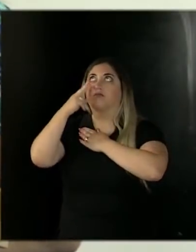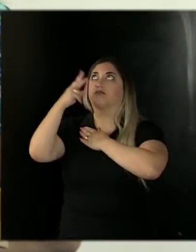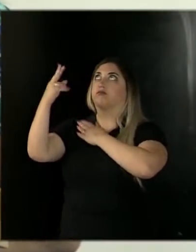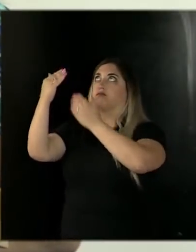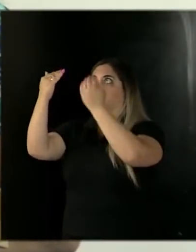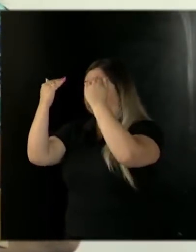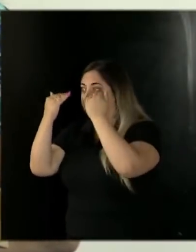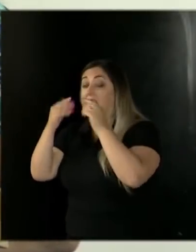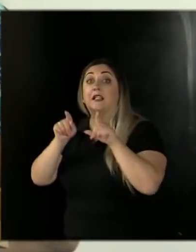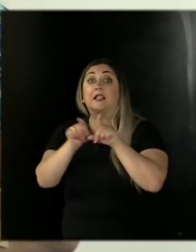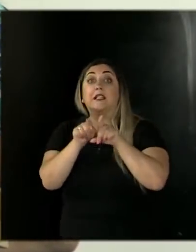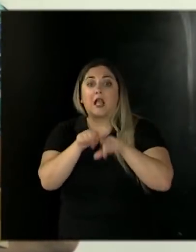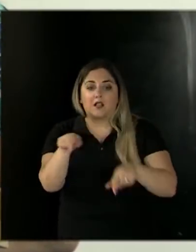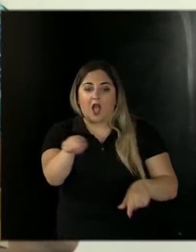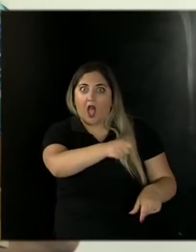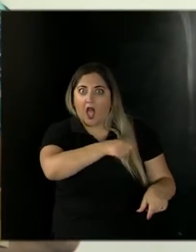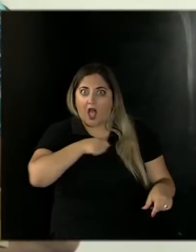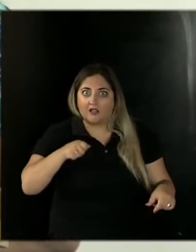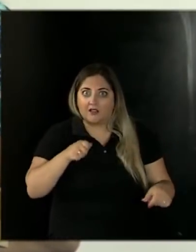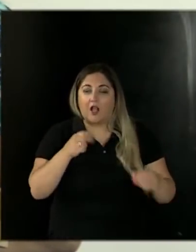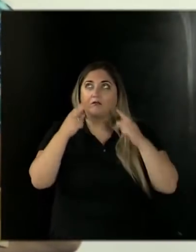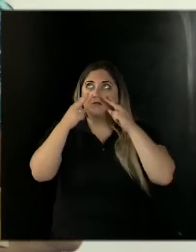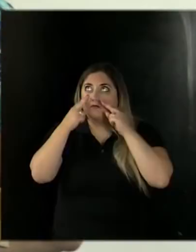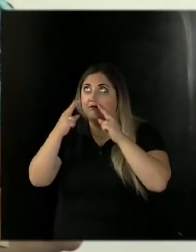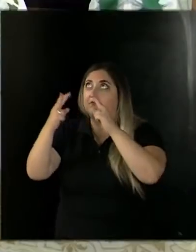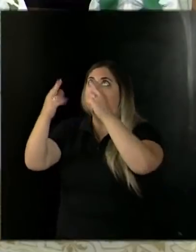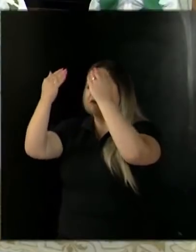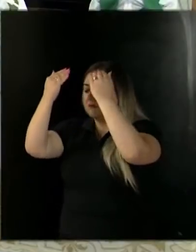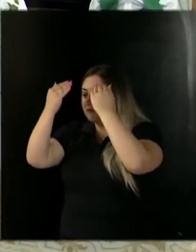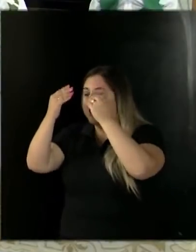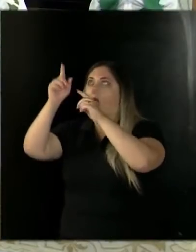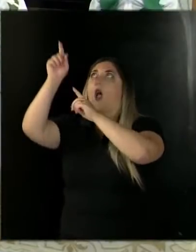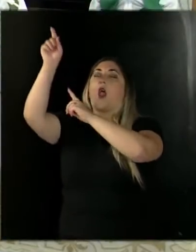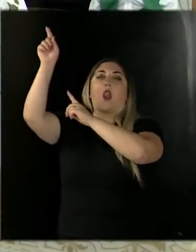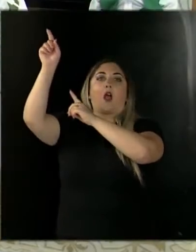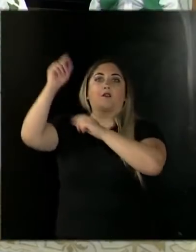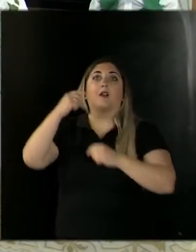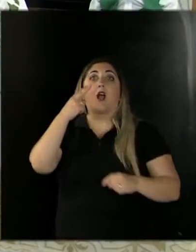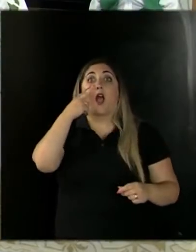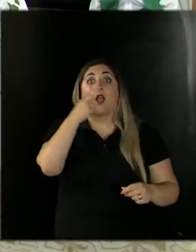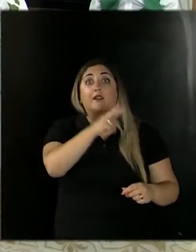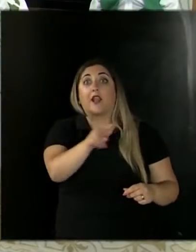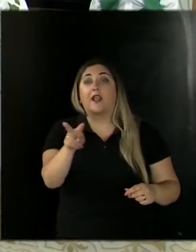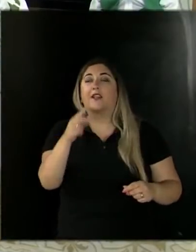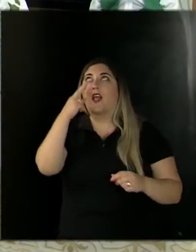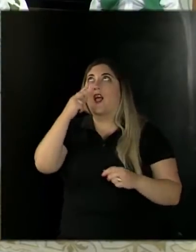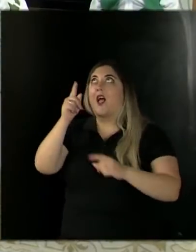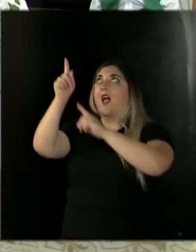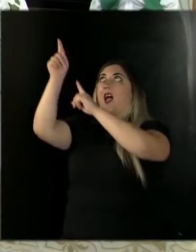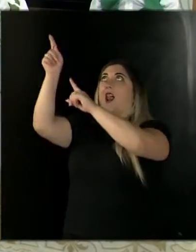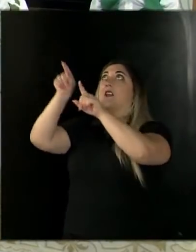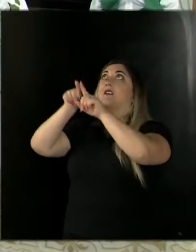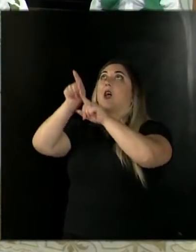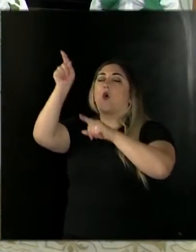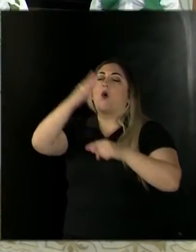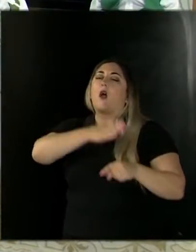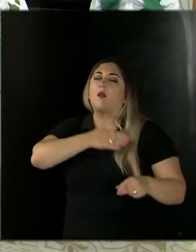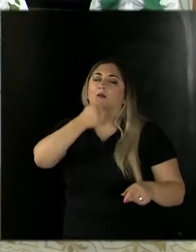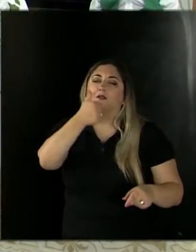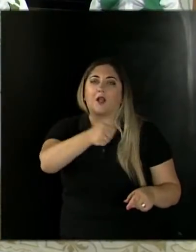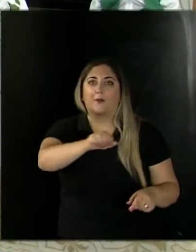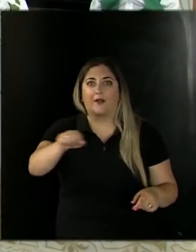għajnejna lejn il-Mulej. Flimkien, għajnejna lejn il-Mulej sa ma jkollu ħniena